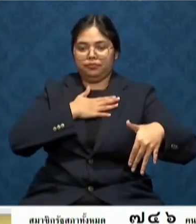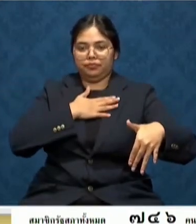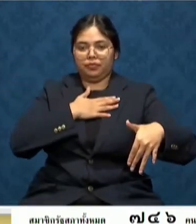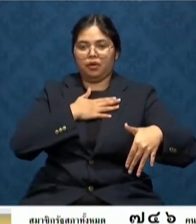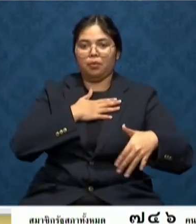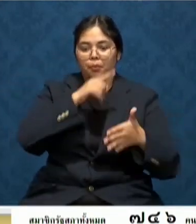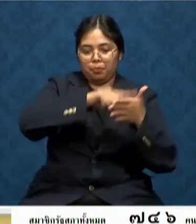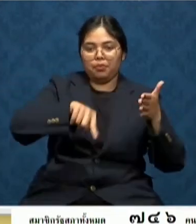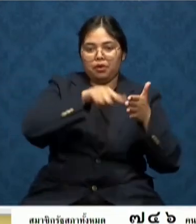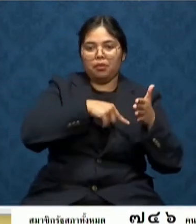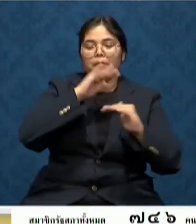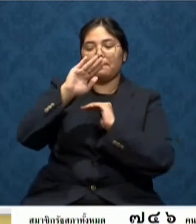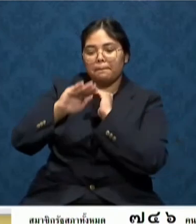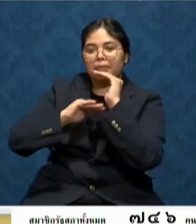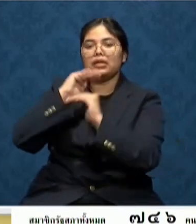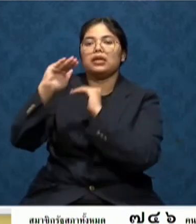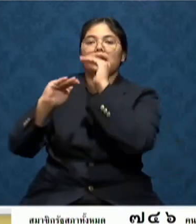ผมใช่คำวาพัฒนากองทพ imposing